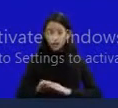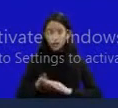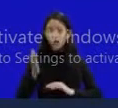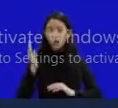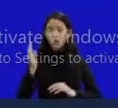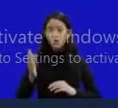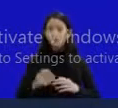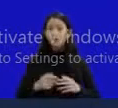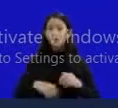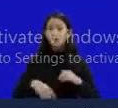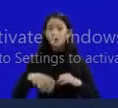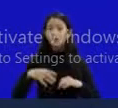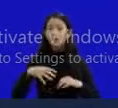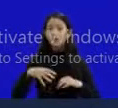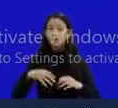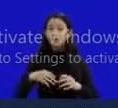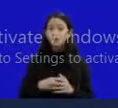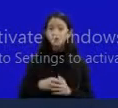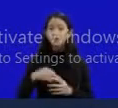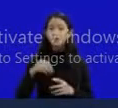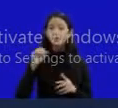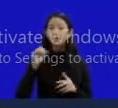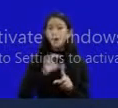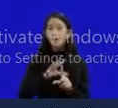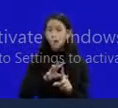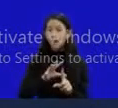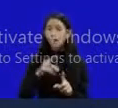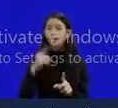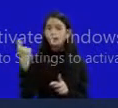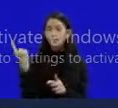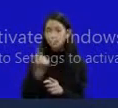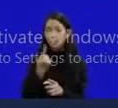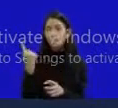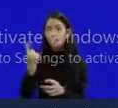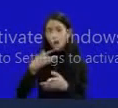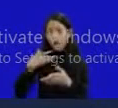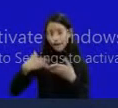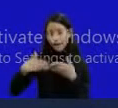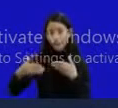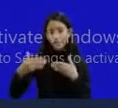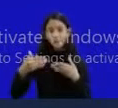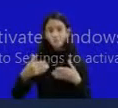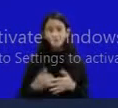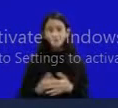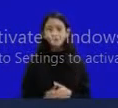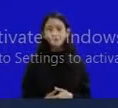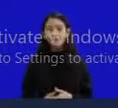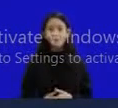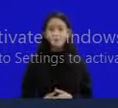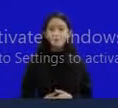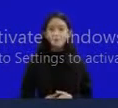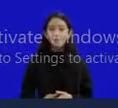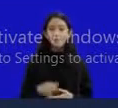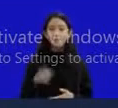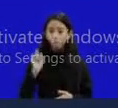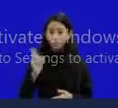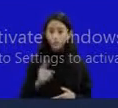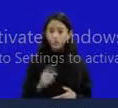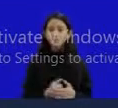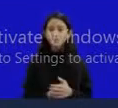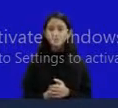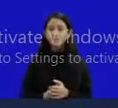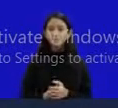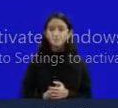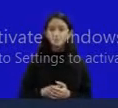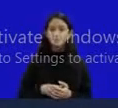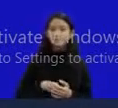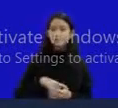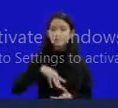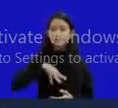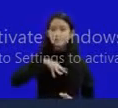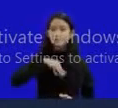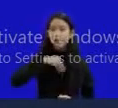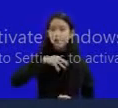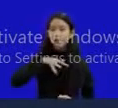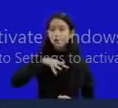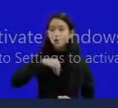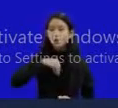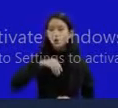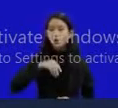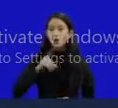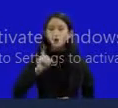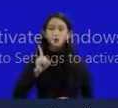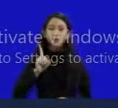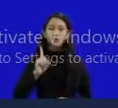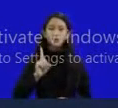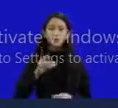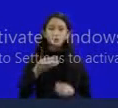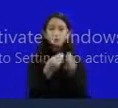akan punya dampak permanen karena banyak sekali anak-anak PAUD yang sekarang tidak sekolah dan tentunya resiko learning Los resiko bahwa